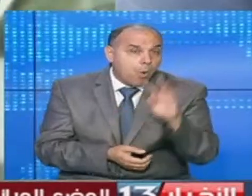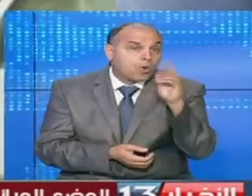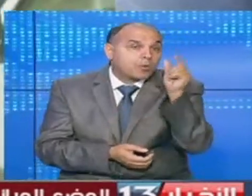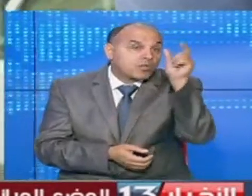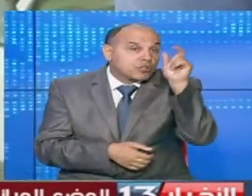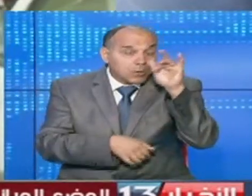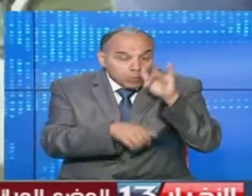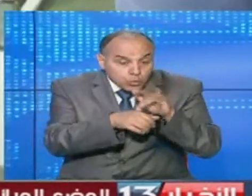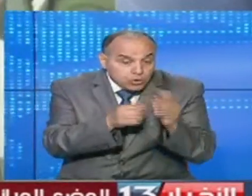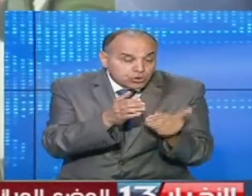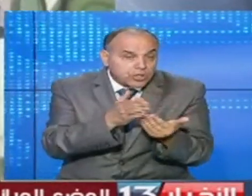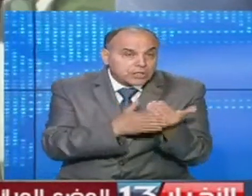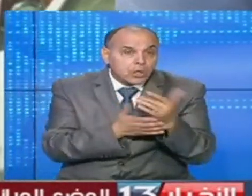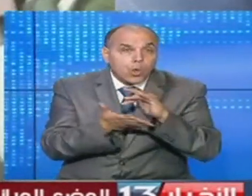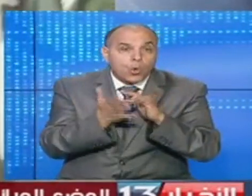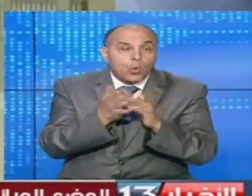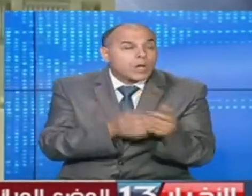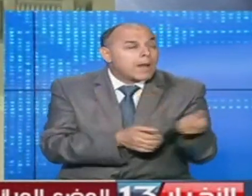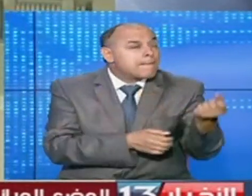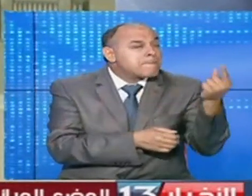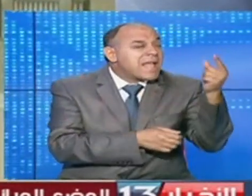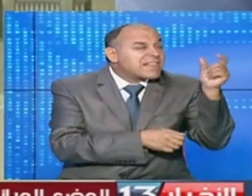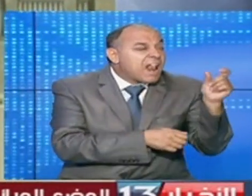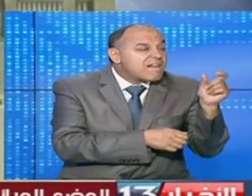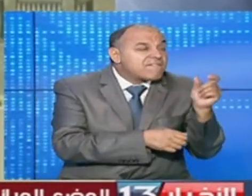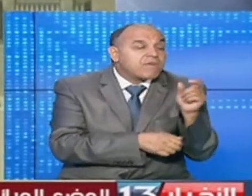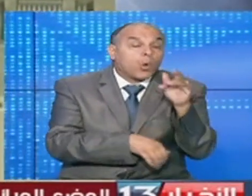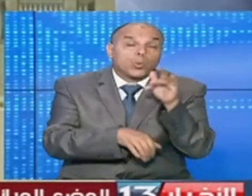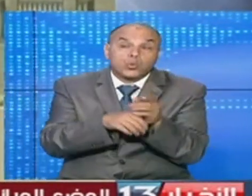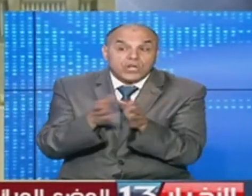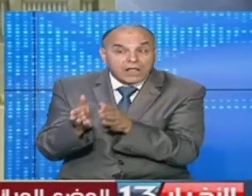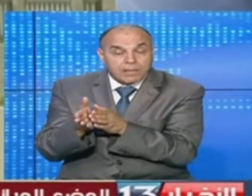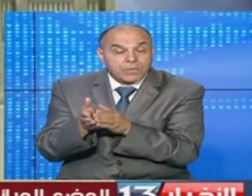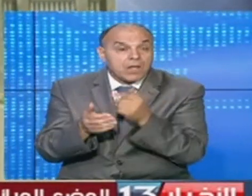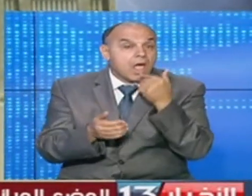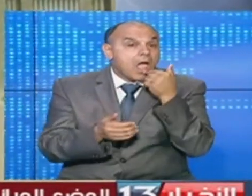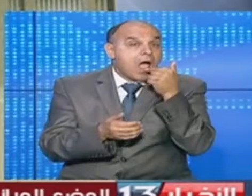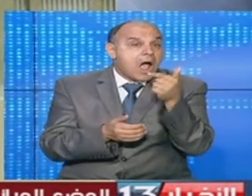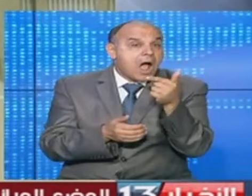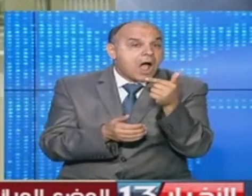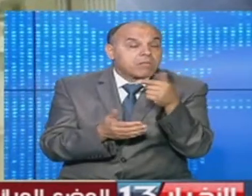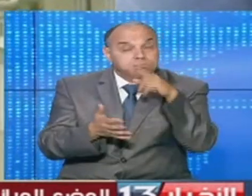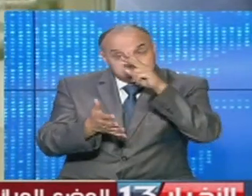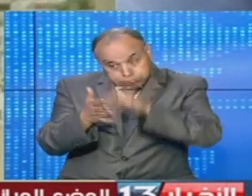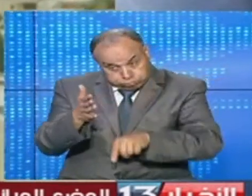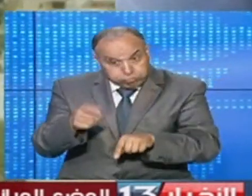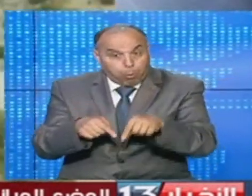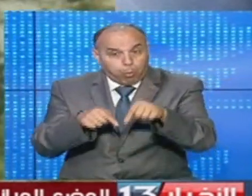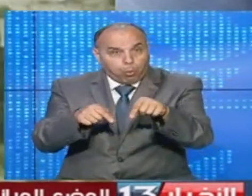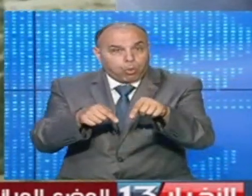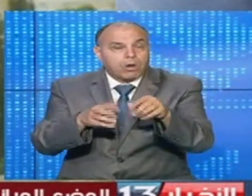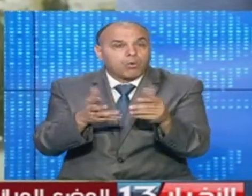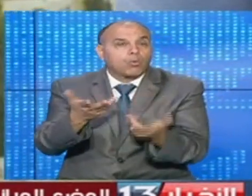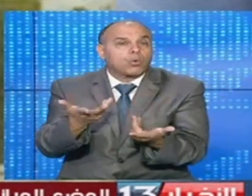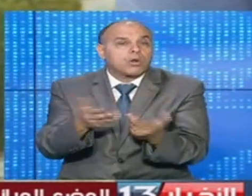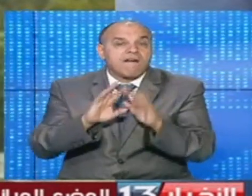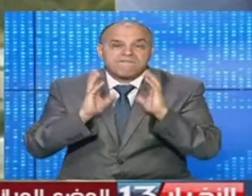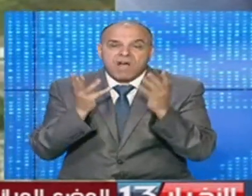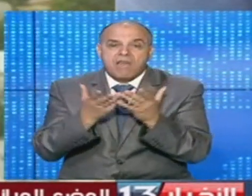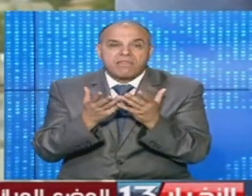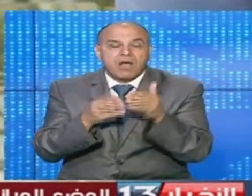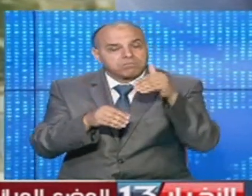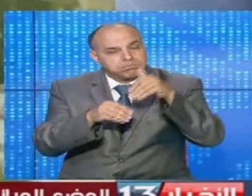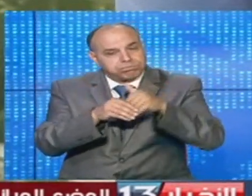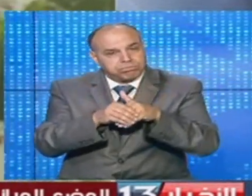اصابه على كل مائه الف ساكن وهو ما تم على اثره اخذ قرارات بمنع استعمال الفضاءات